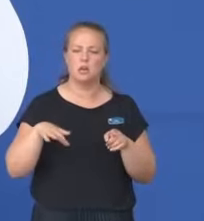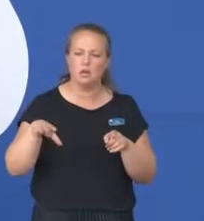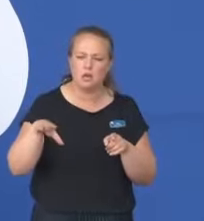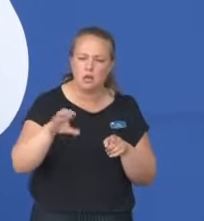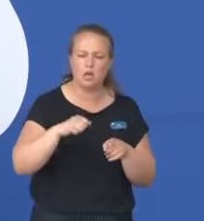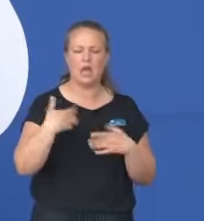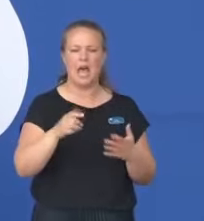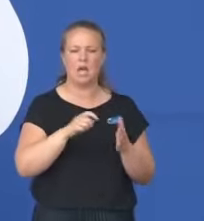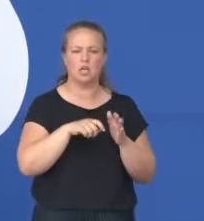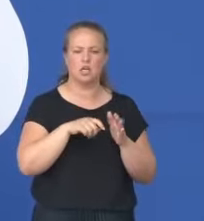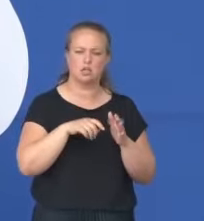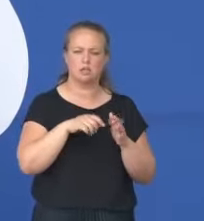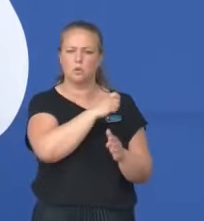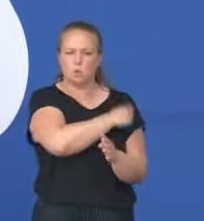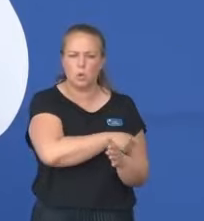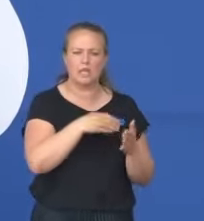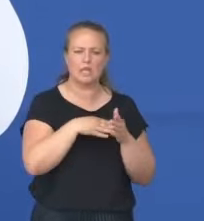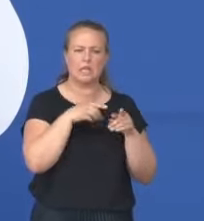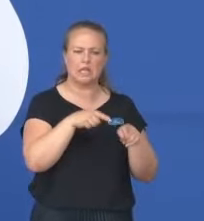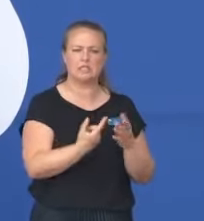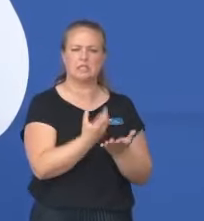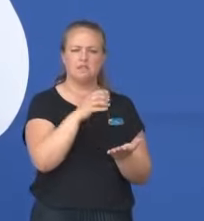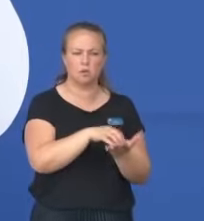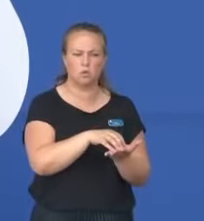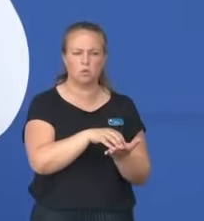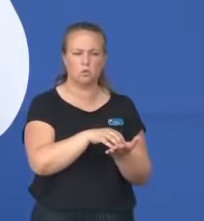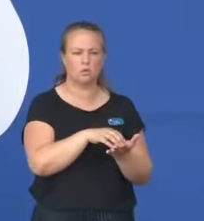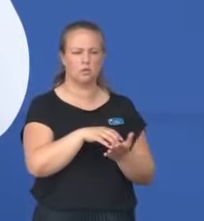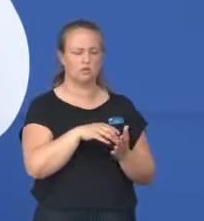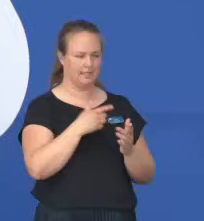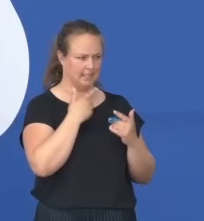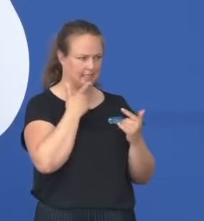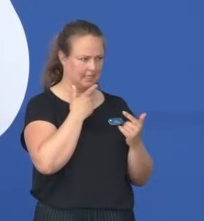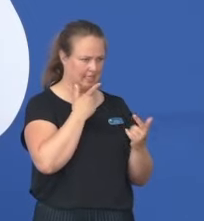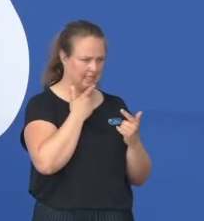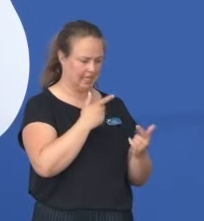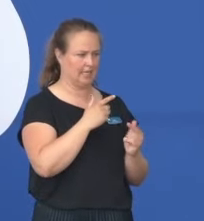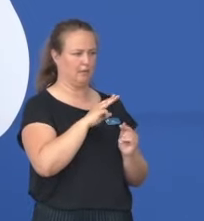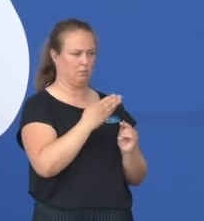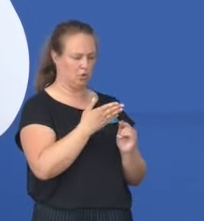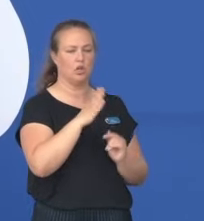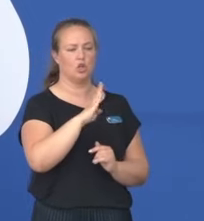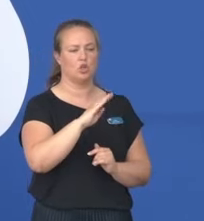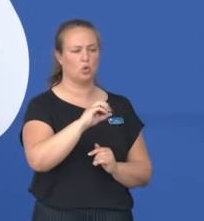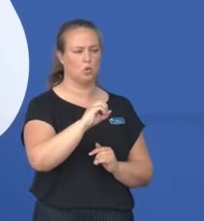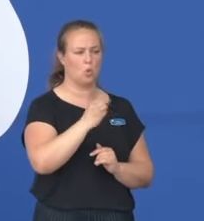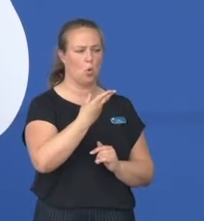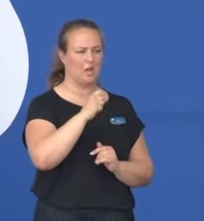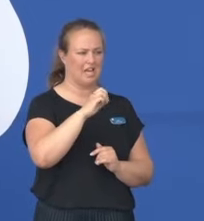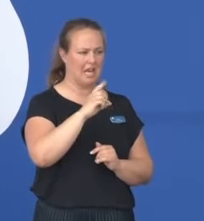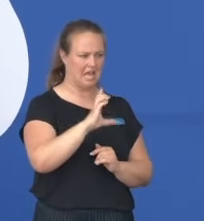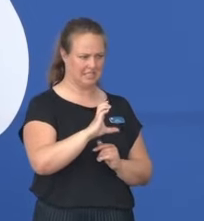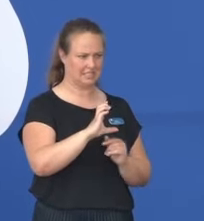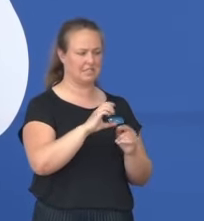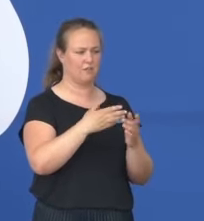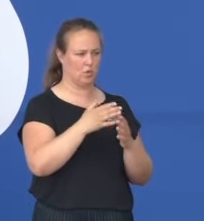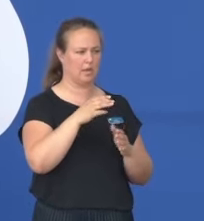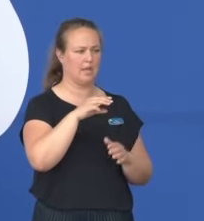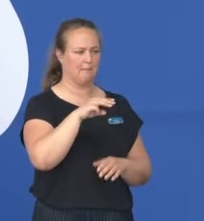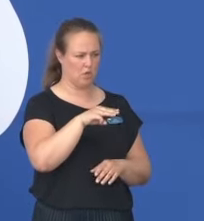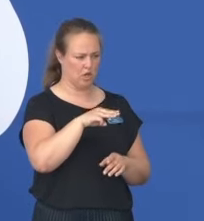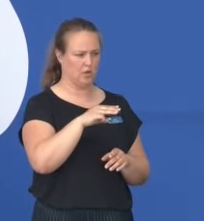Det Douglas, är det Douglas Thor, tack så mycket My Kårlycke. Douglas Thor från alltså Moderata